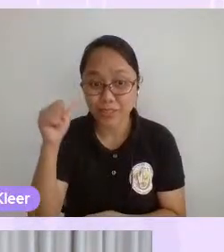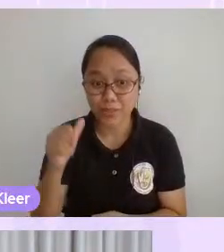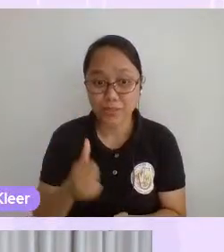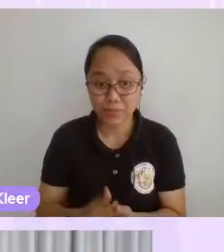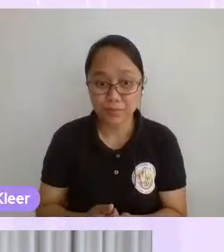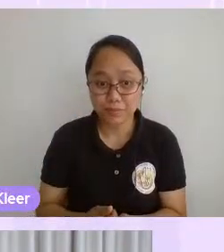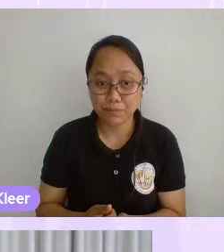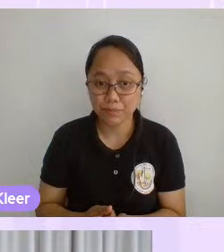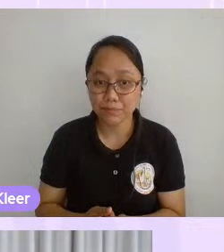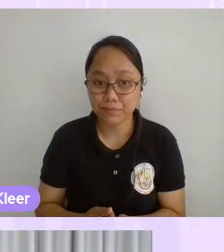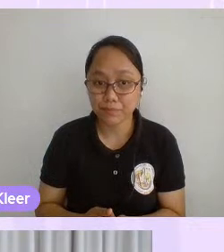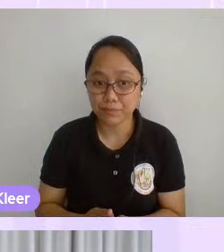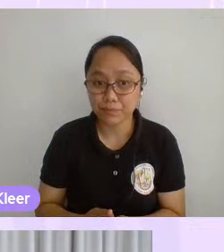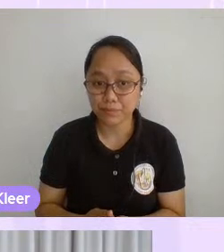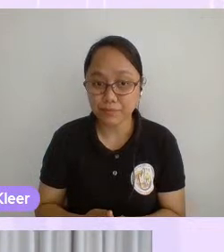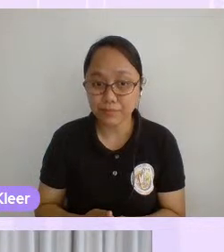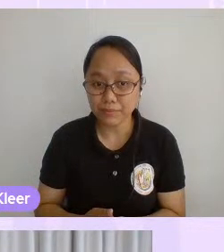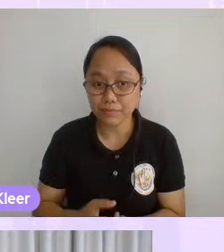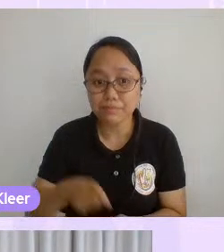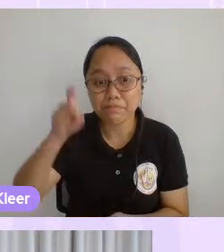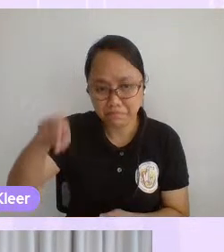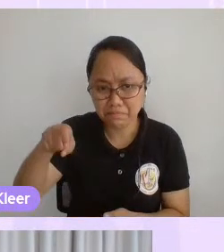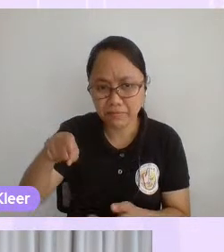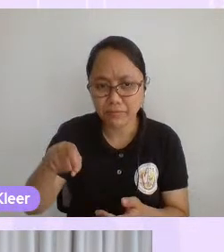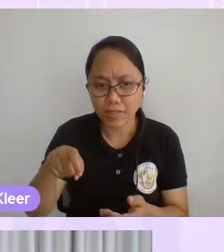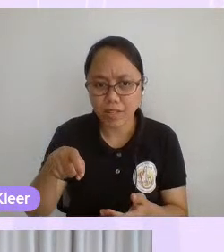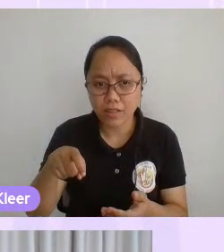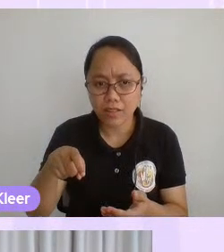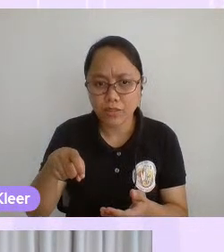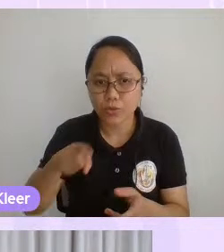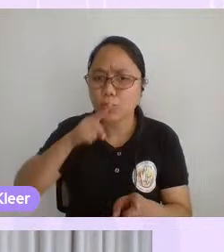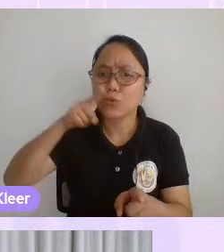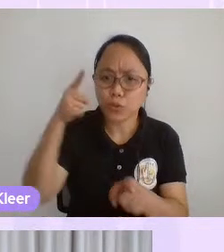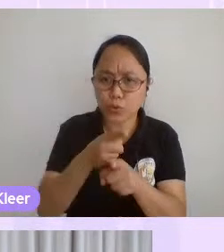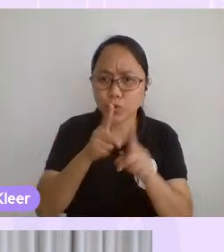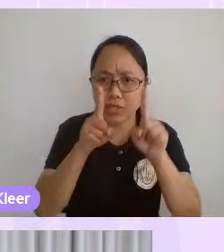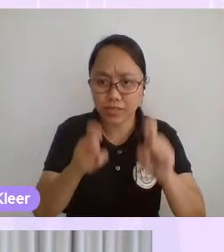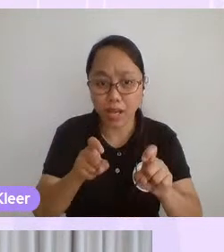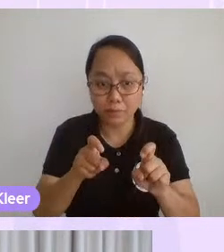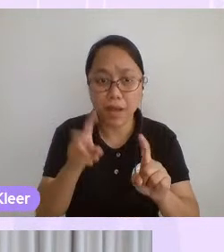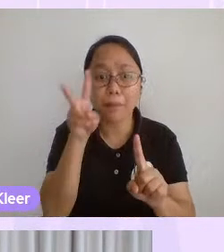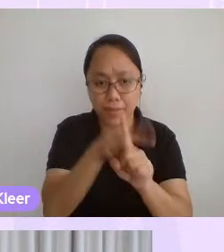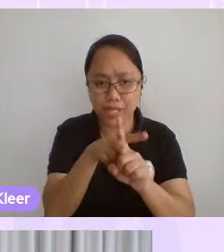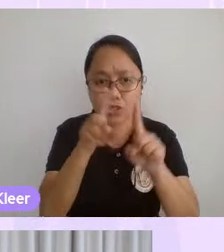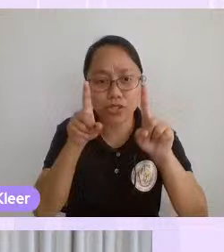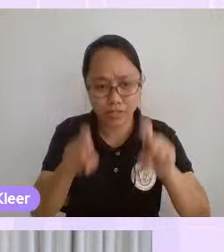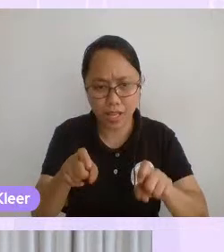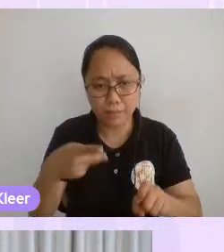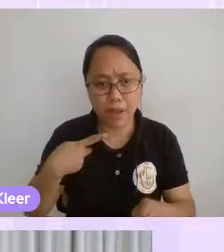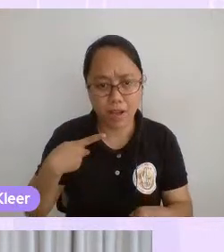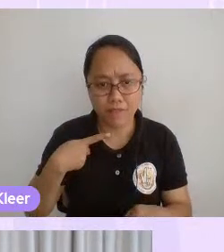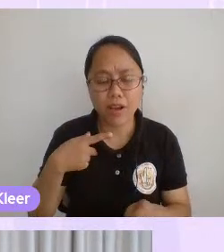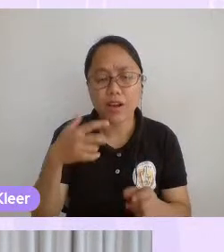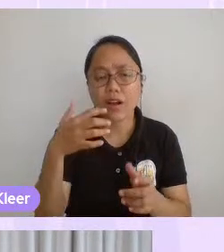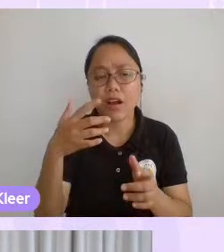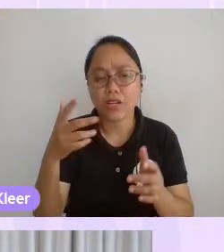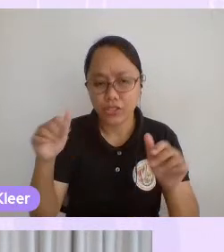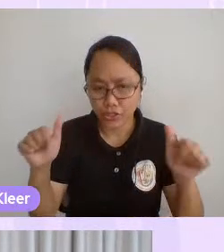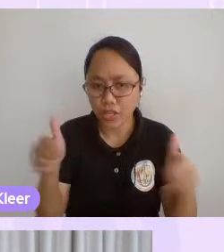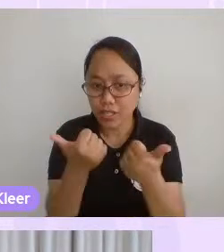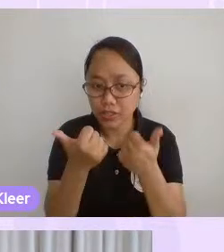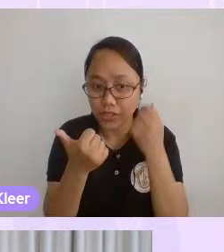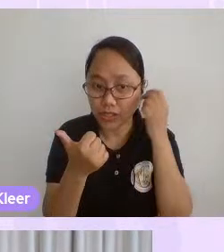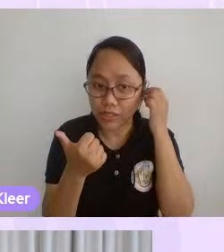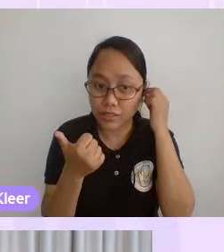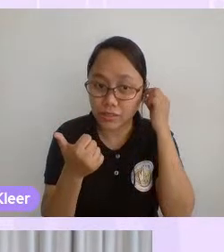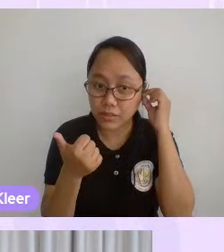na yung mga practical exams, yung mga challenges nga talaga tayo tungkol dyan. At kung